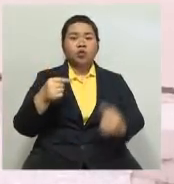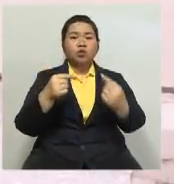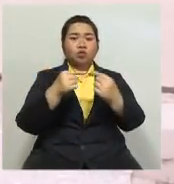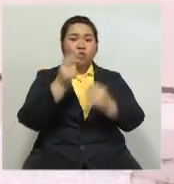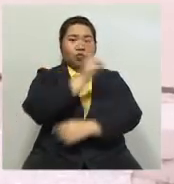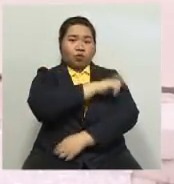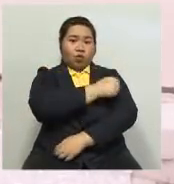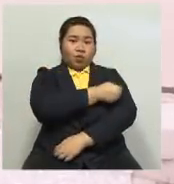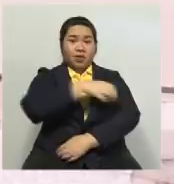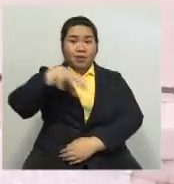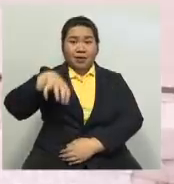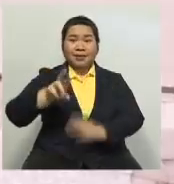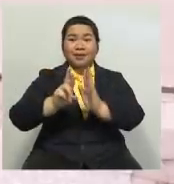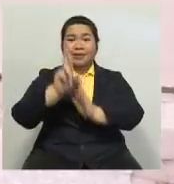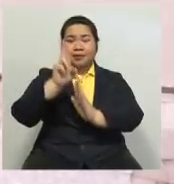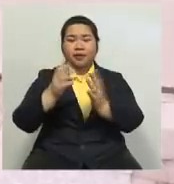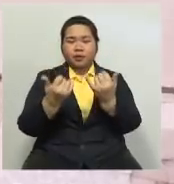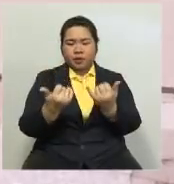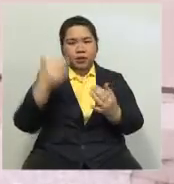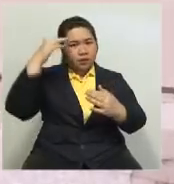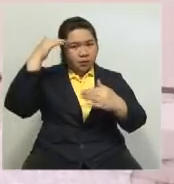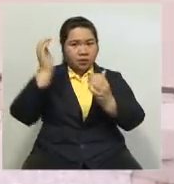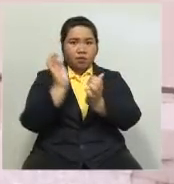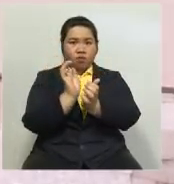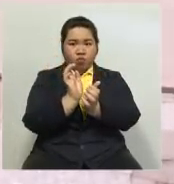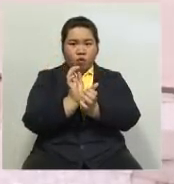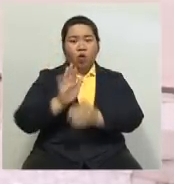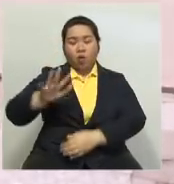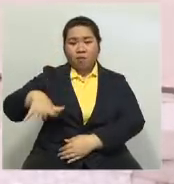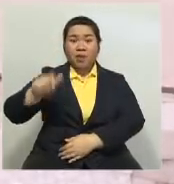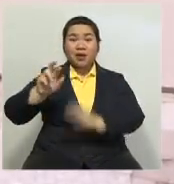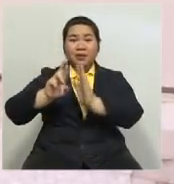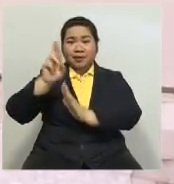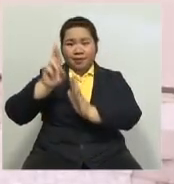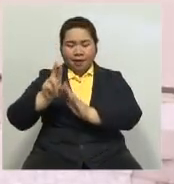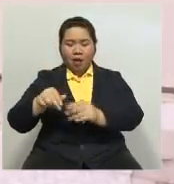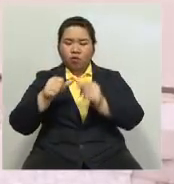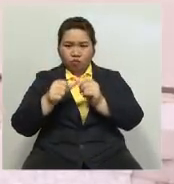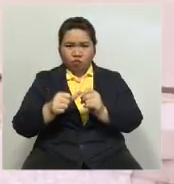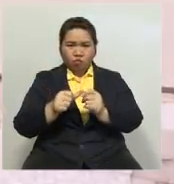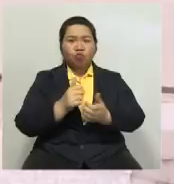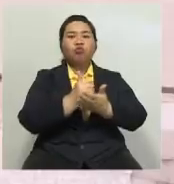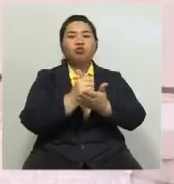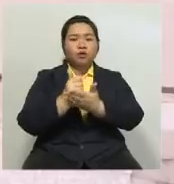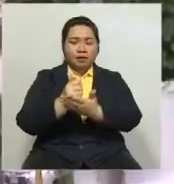งพยาบาลราชประชานุเคราะห์ในวันนี้นะคะมีตำรวจจากสถานีตำรวจภูธรเมืองจังหวัดเชียงรายมาคอยอำนวยความสะดว